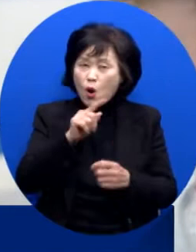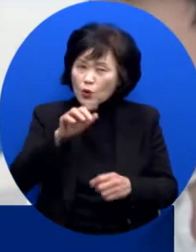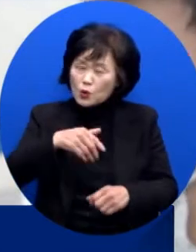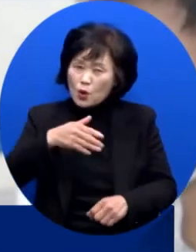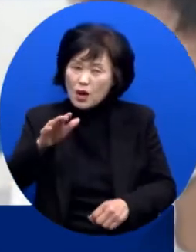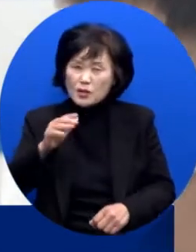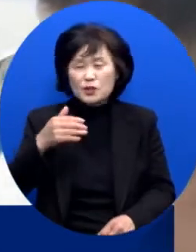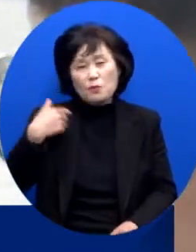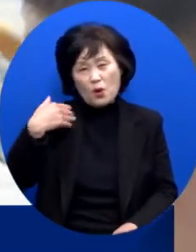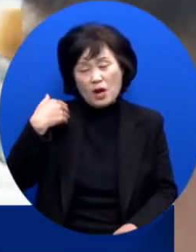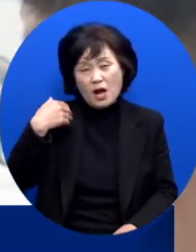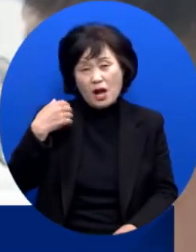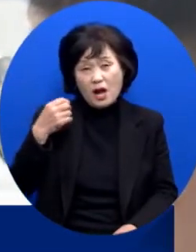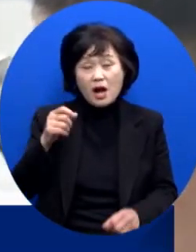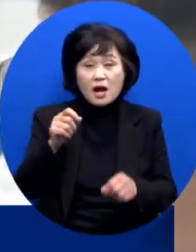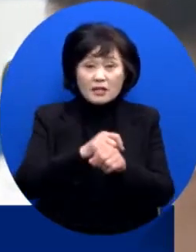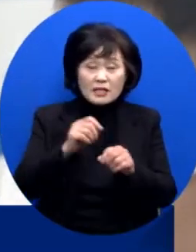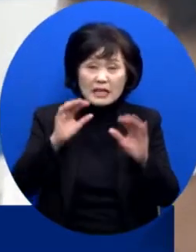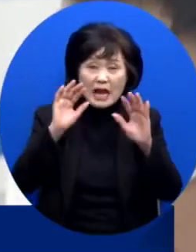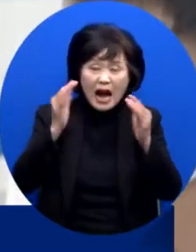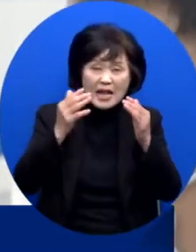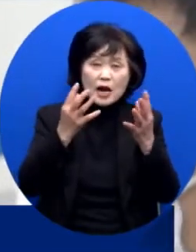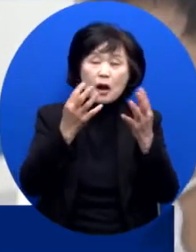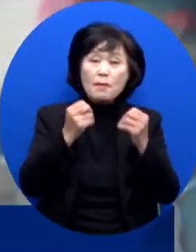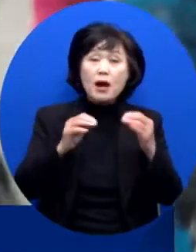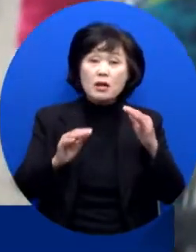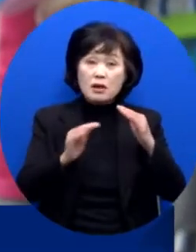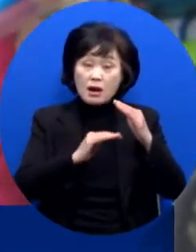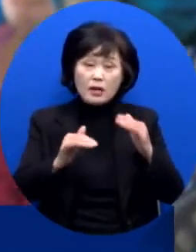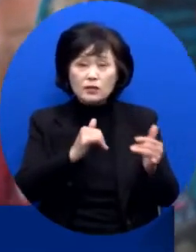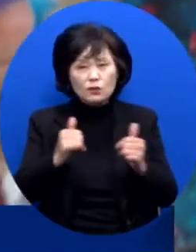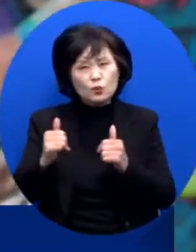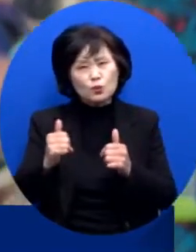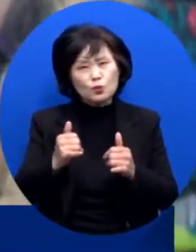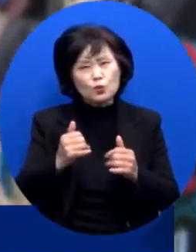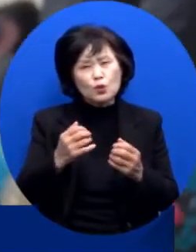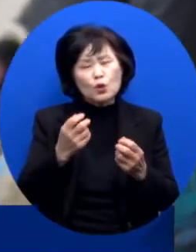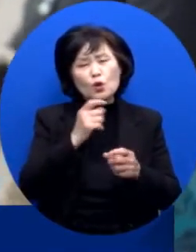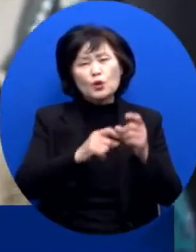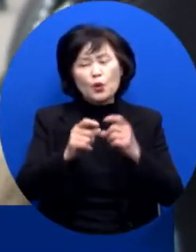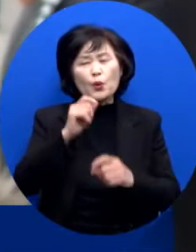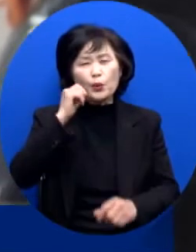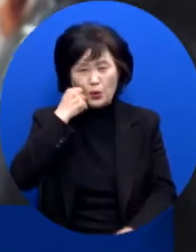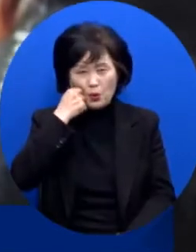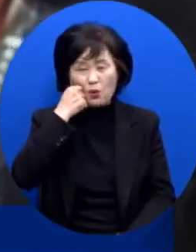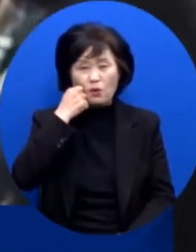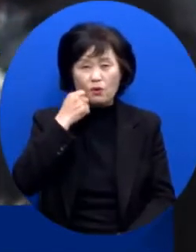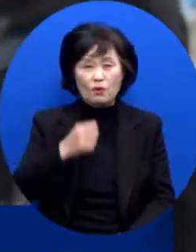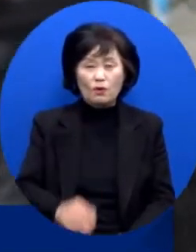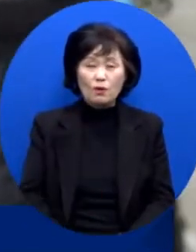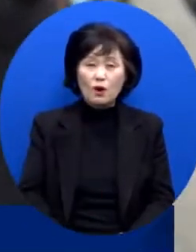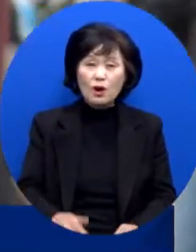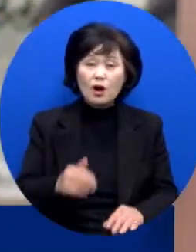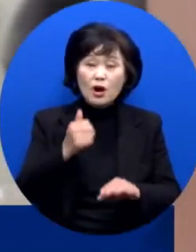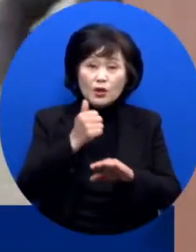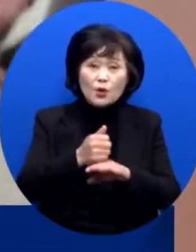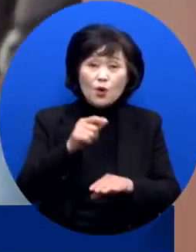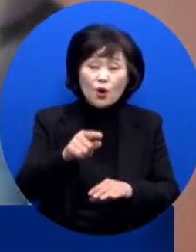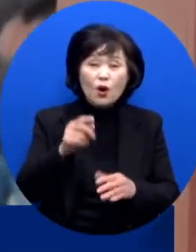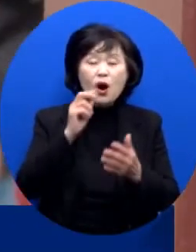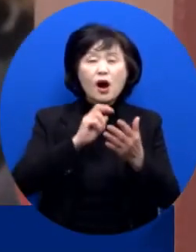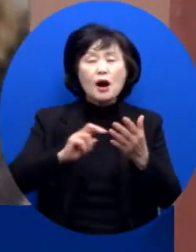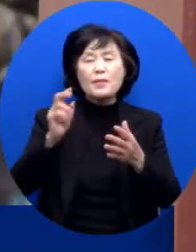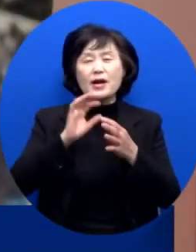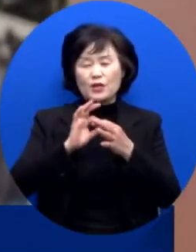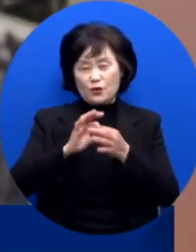딸린 아이들은 특히 받아주는 곳이 그렇게 많지가 않답니다. 제가 음악인으로 사는 목적이 무엇인가? 결국엔 음악을 통해서